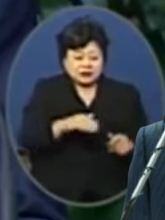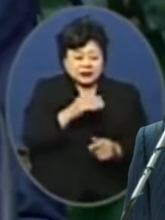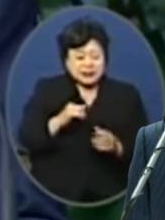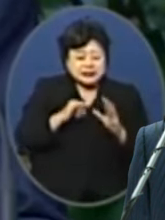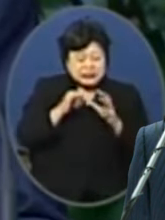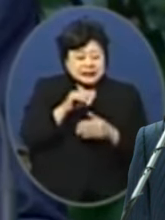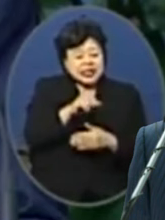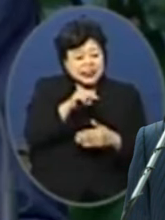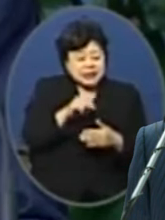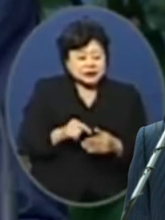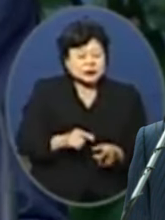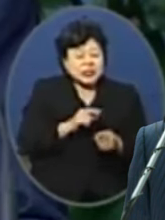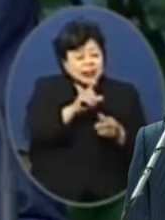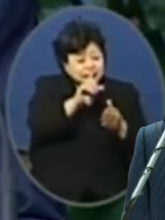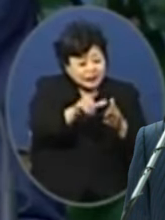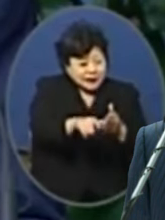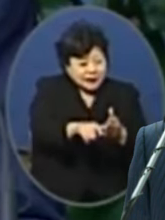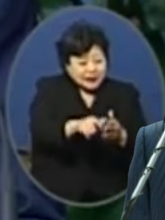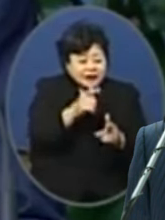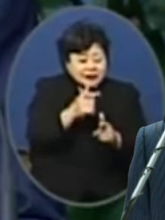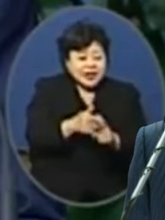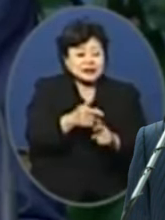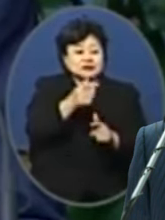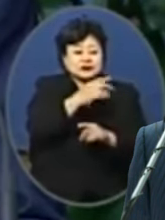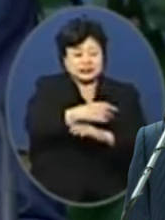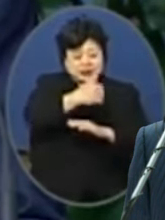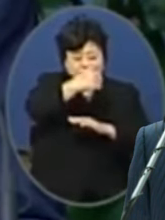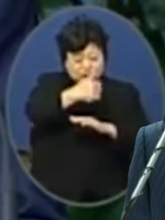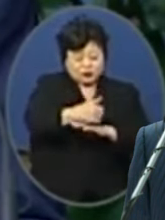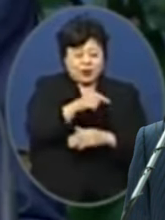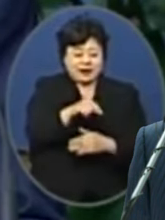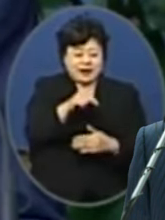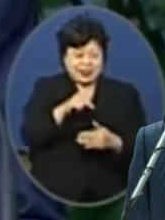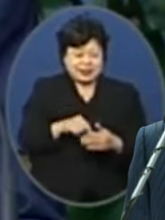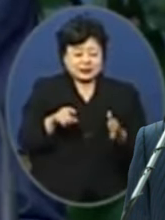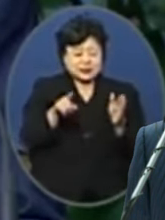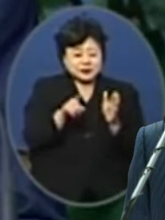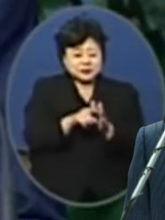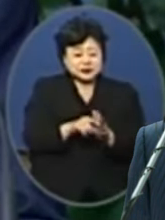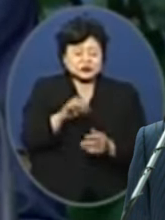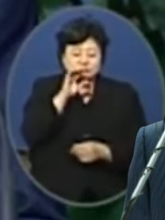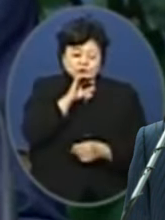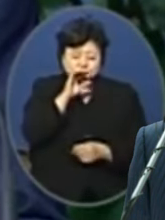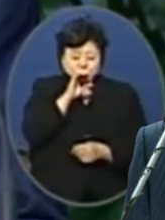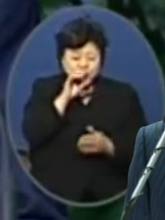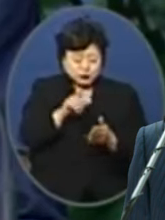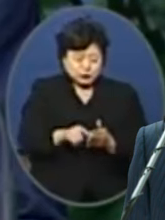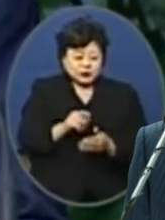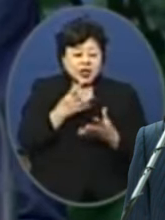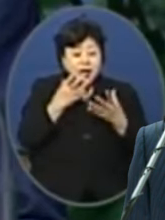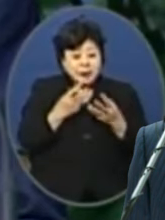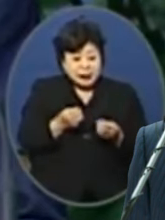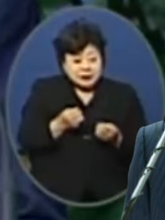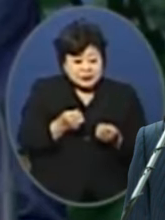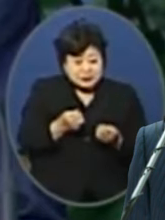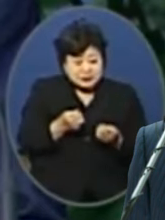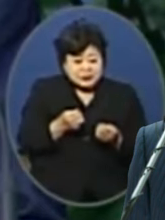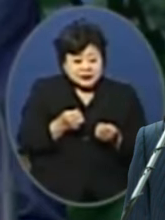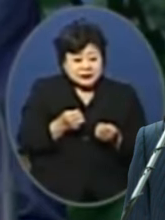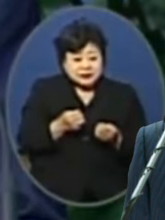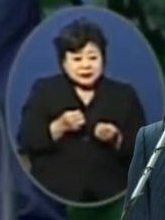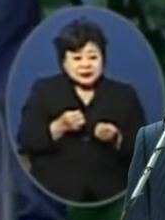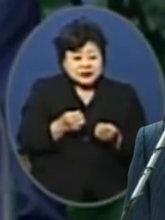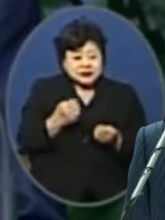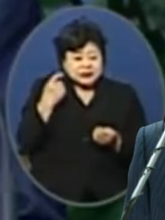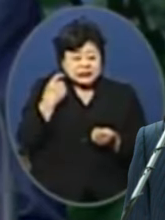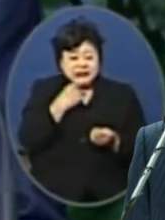세상에 살면서 예수 그리스도 안에서 신앙의 연단을 받으면 많은 은구슬